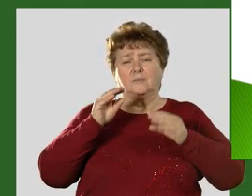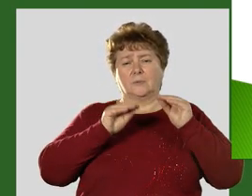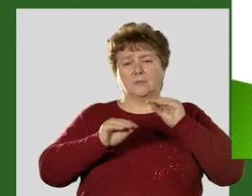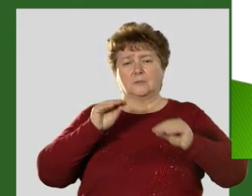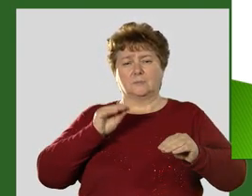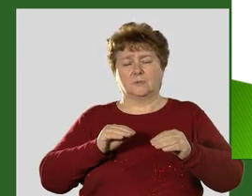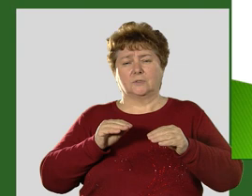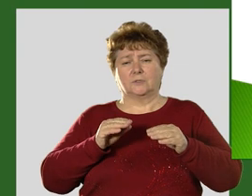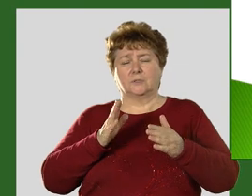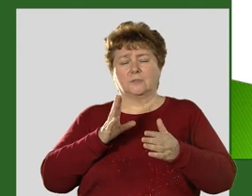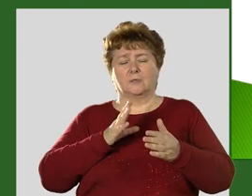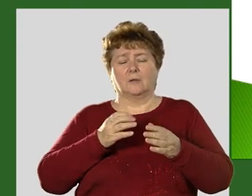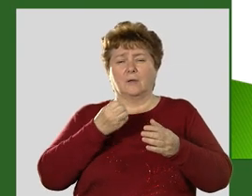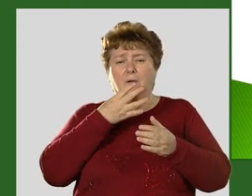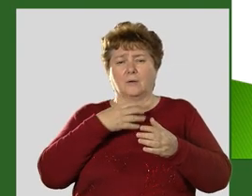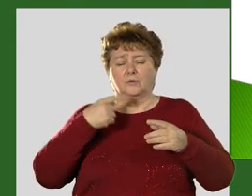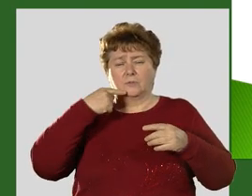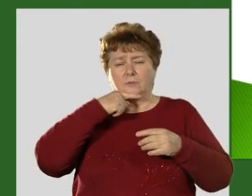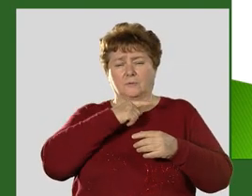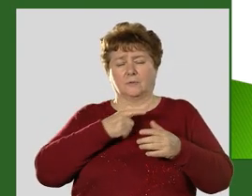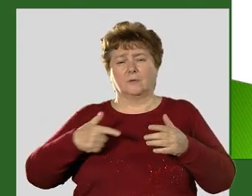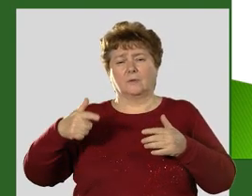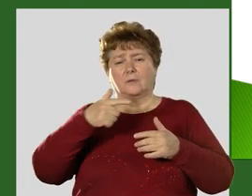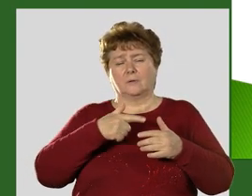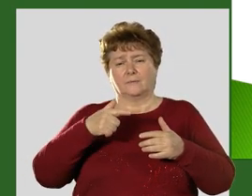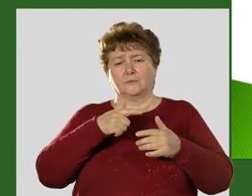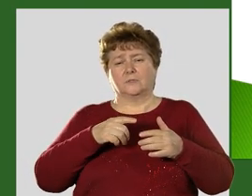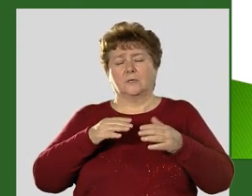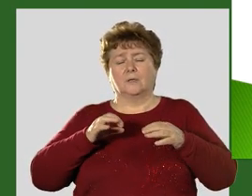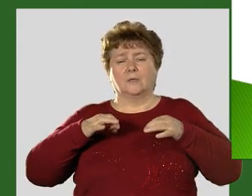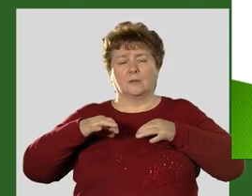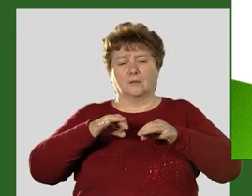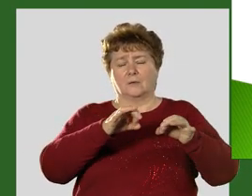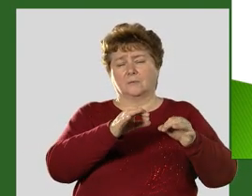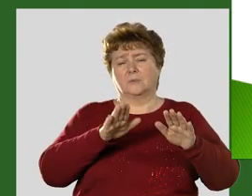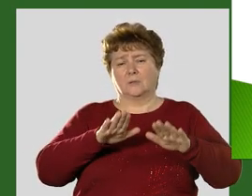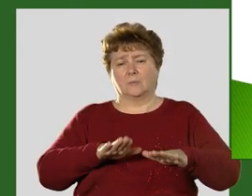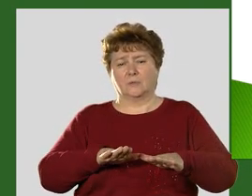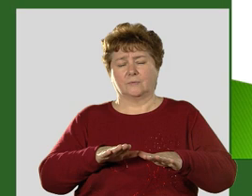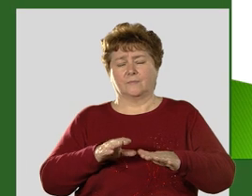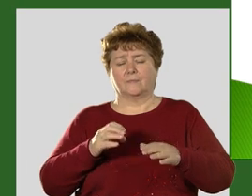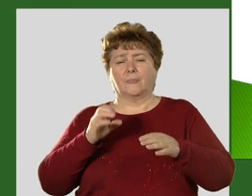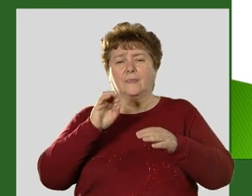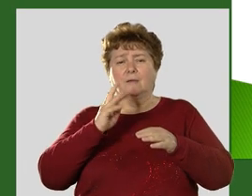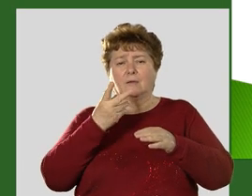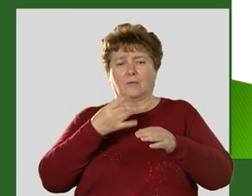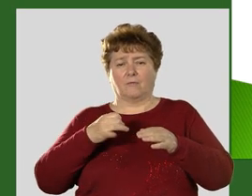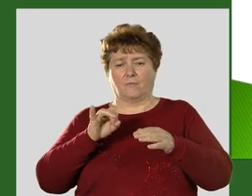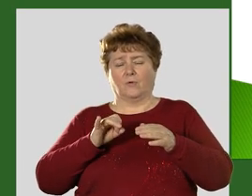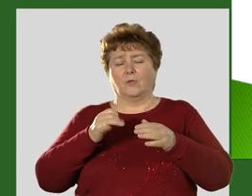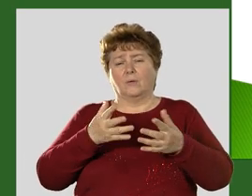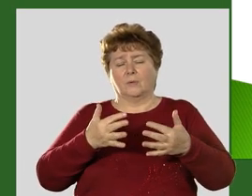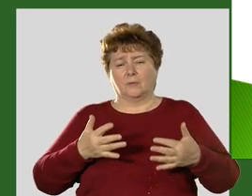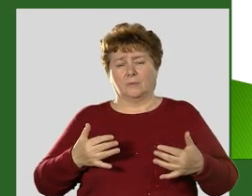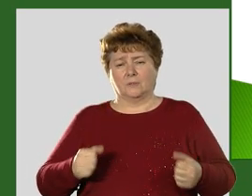отраслей являются благоприятная экономико-географическое и транспортное положение, сырьевой и